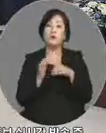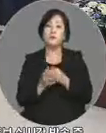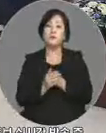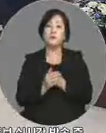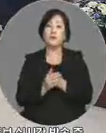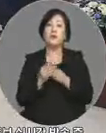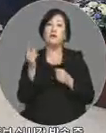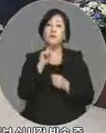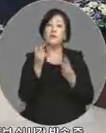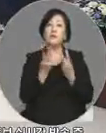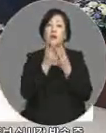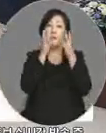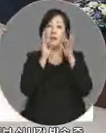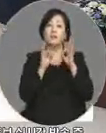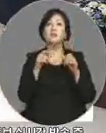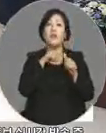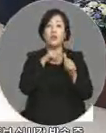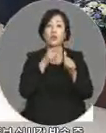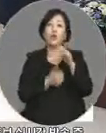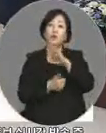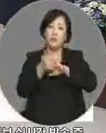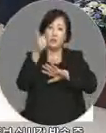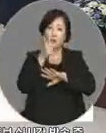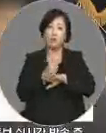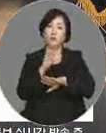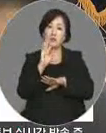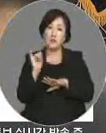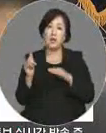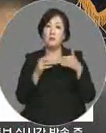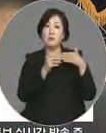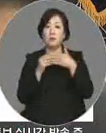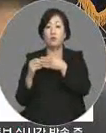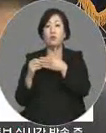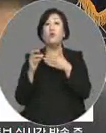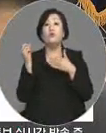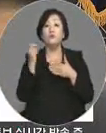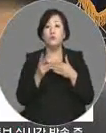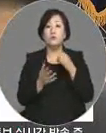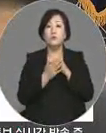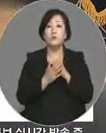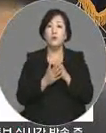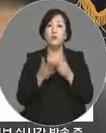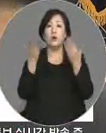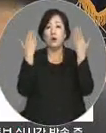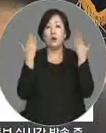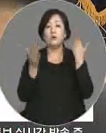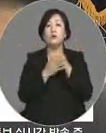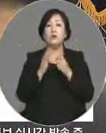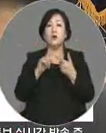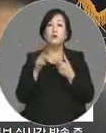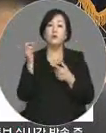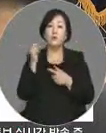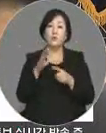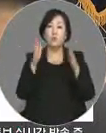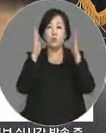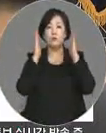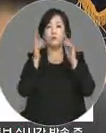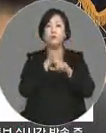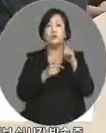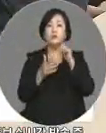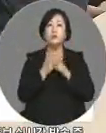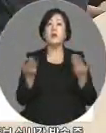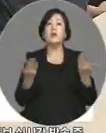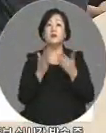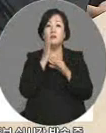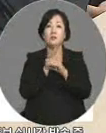어찌 보면은 우리 교육제도의 선구자가 될수 있고 또 이분들이 업무에서 이러한 교육제도가